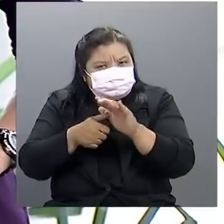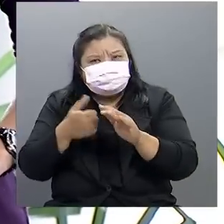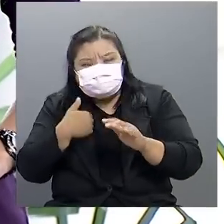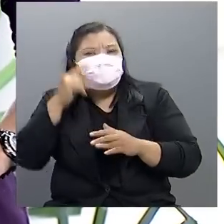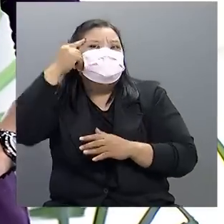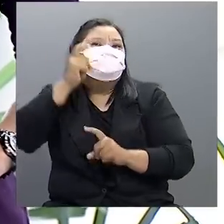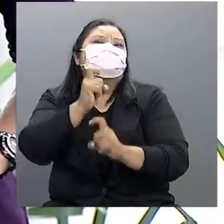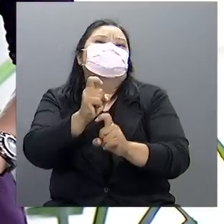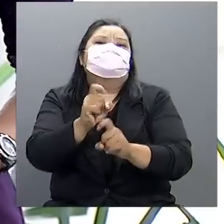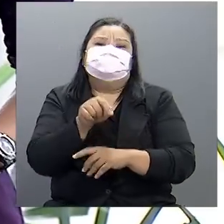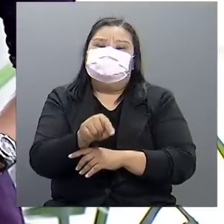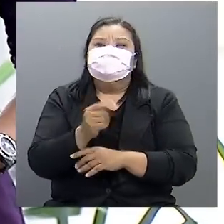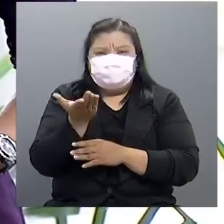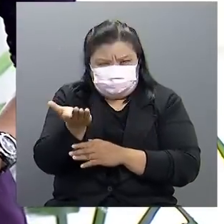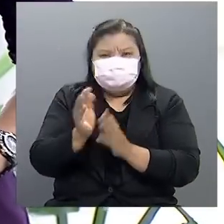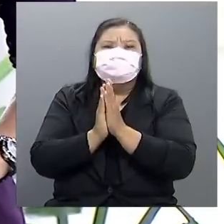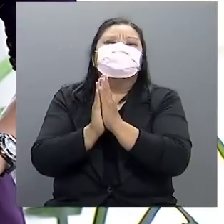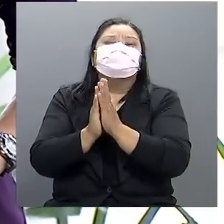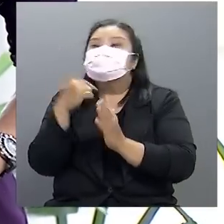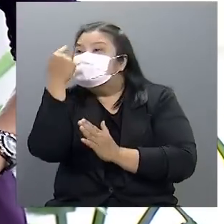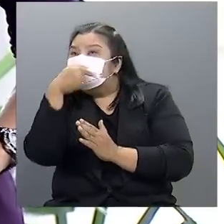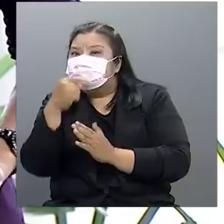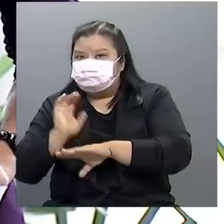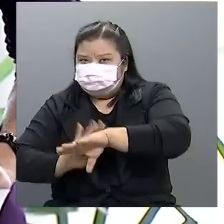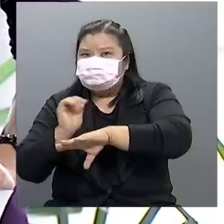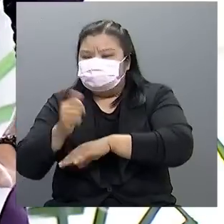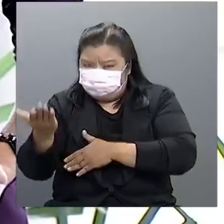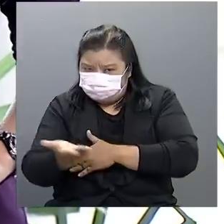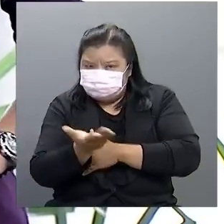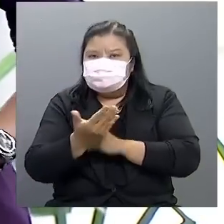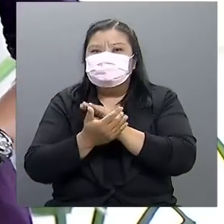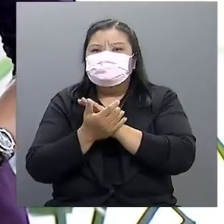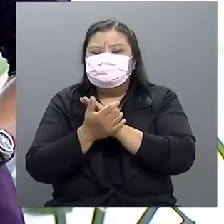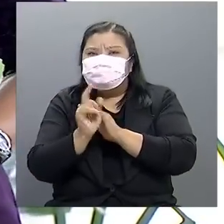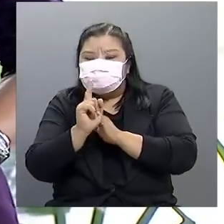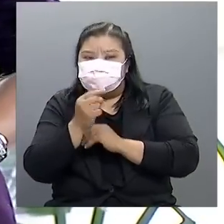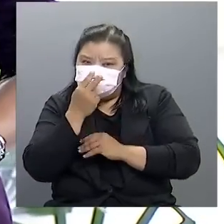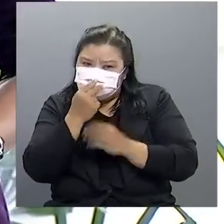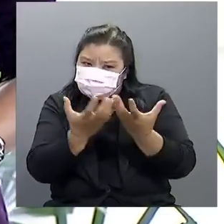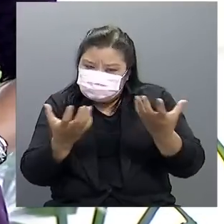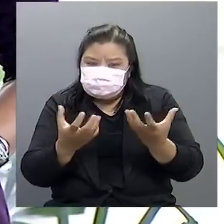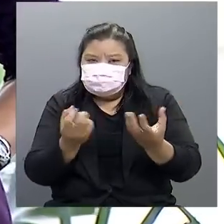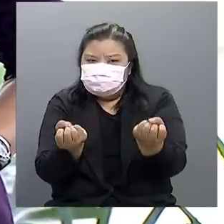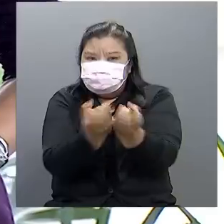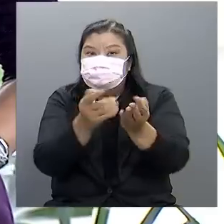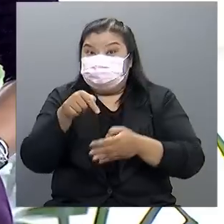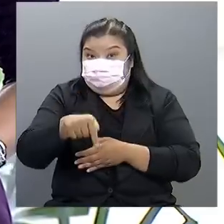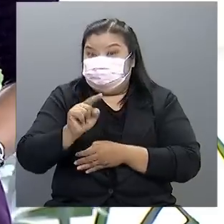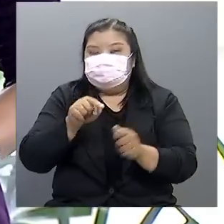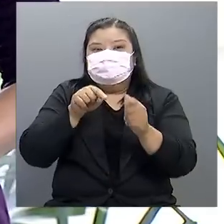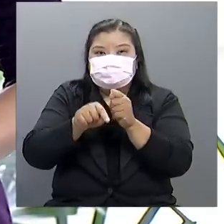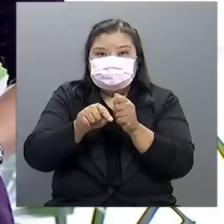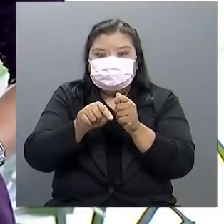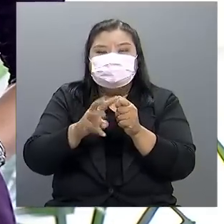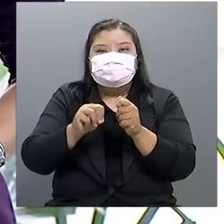้จนอาทีที่เชี่วชานะคะ หนวยเกบผวดถระเบดแลต่ๆ ไปช่ชาบานหน่อยนะคะทเผอแม่สามแรบจัหวดแห้สอนนี้